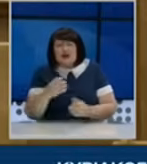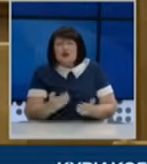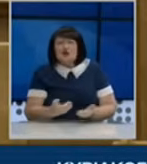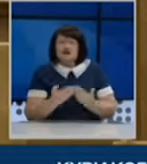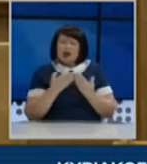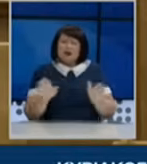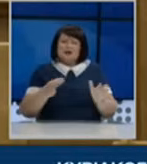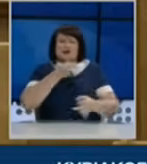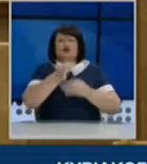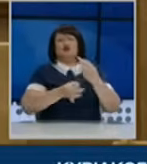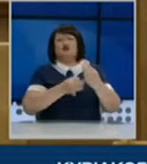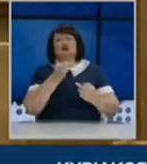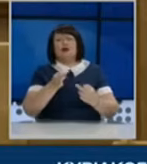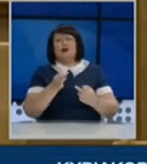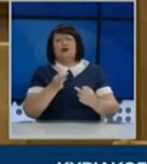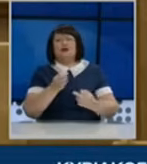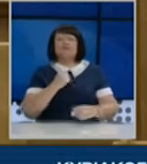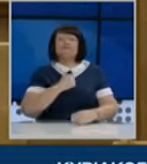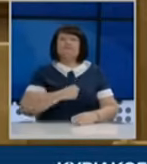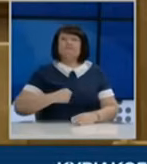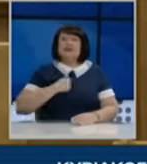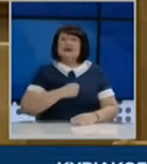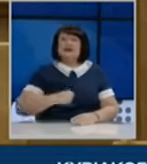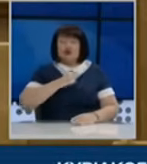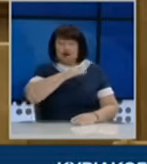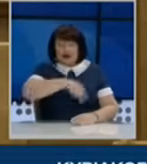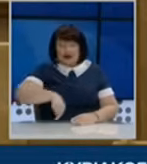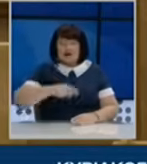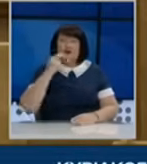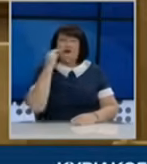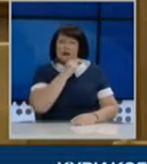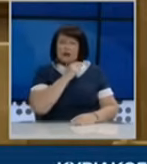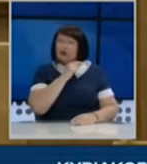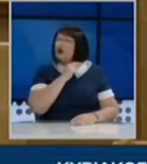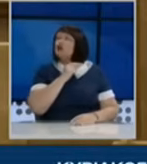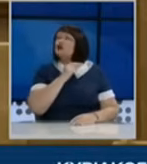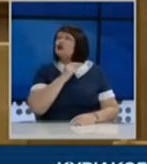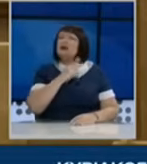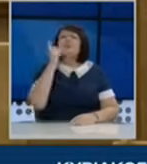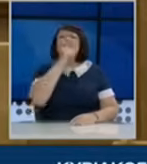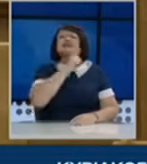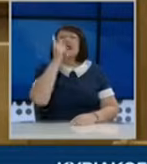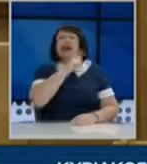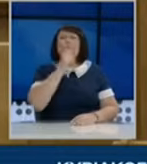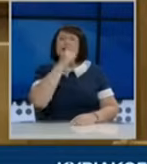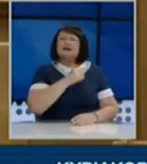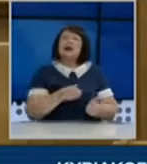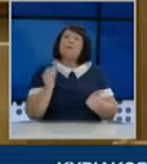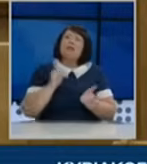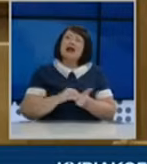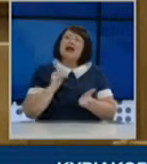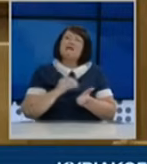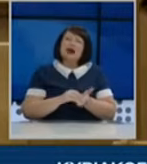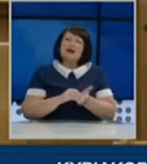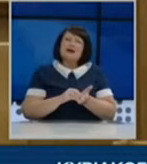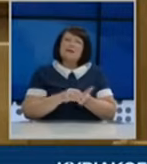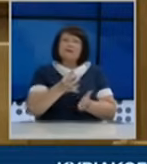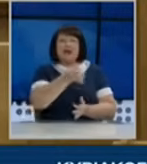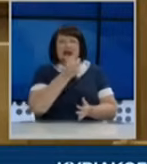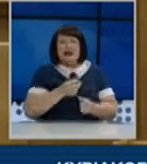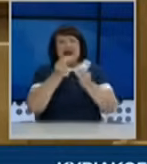ευθέως. Δυστυχώς έρχεται ο Πρωθυπουργός εδώ λέγοντας ψέματα για ακόμη μια φορά και λέει ότι η